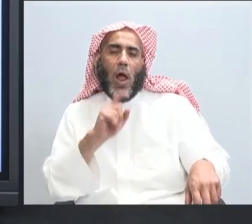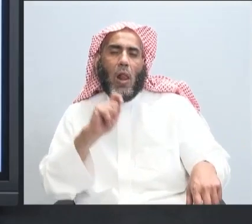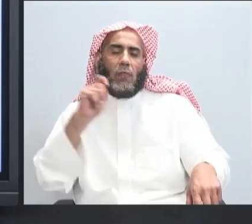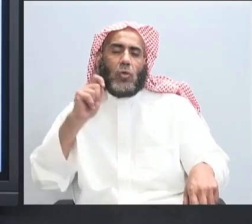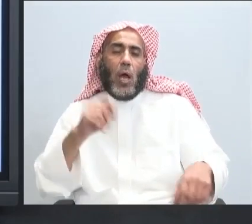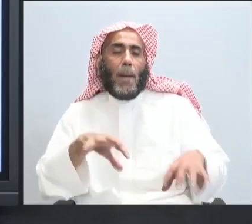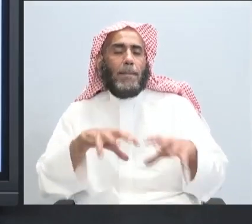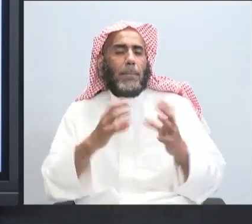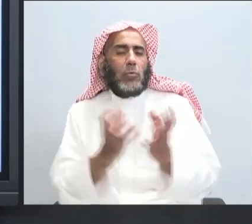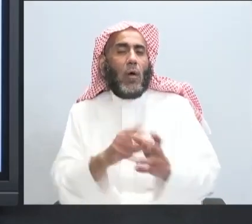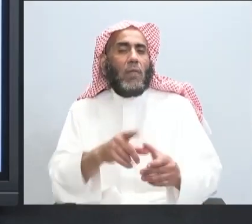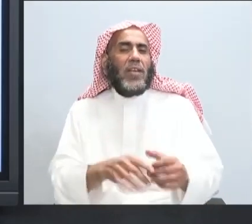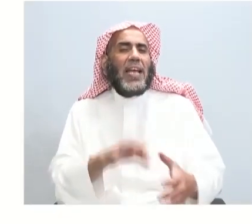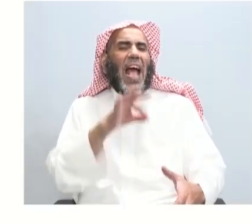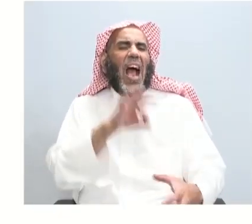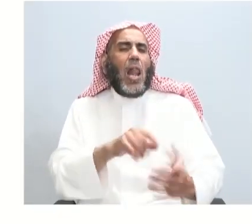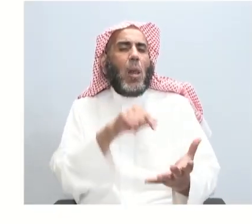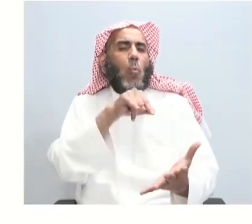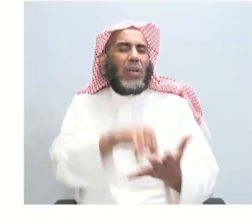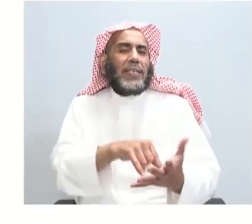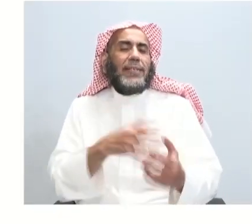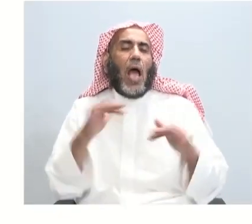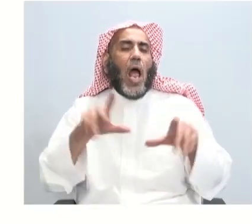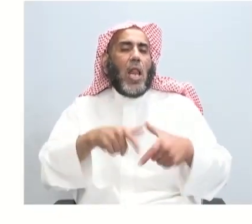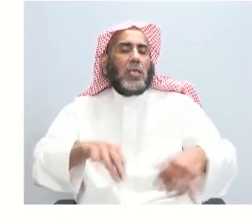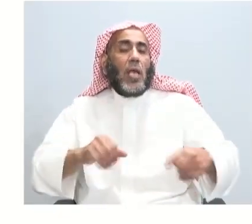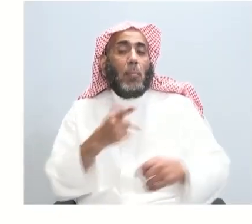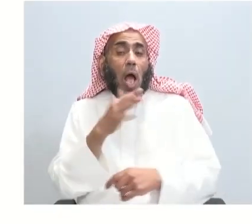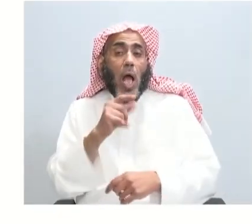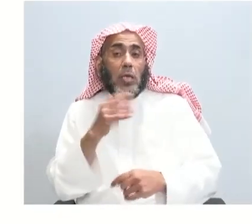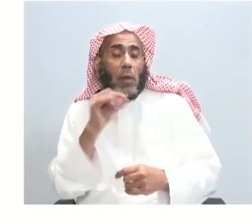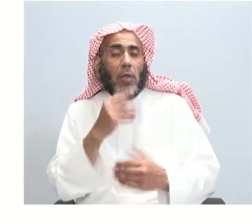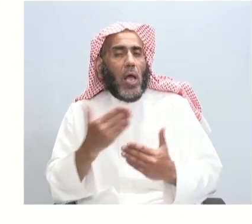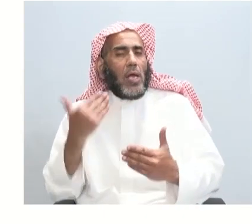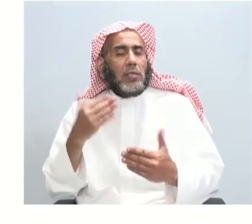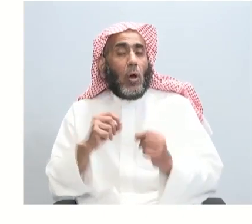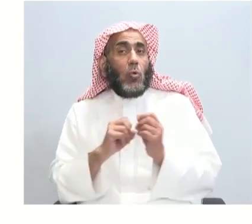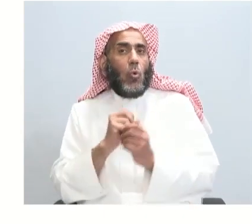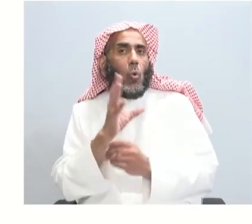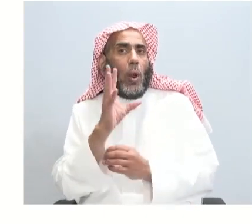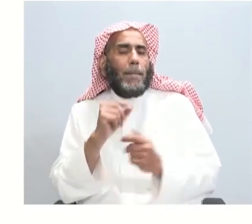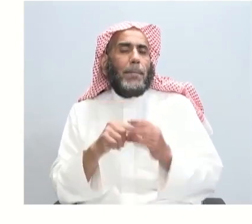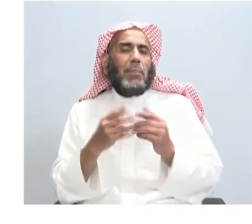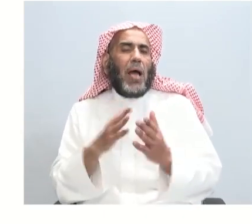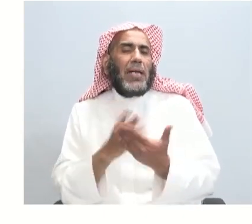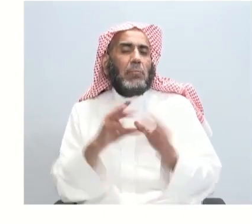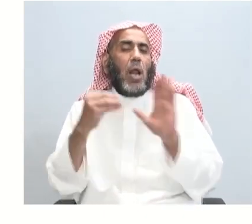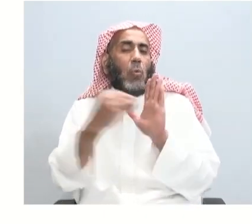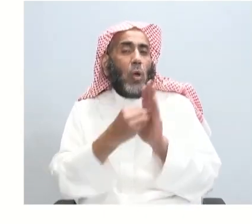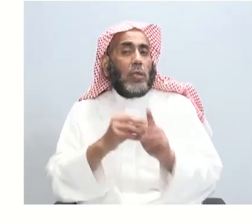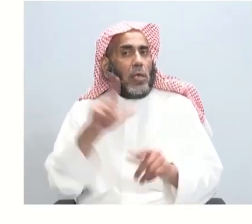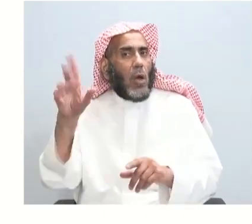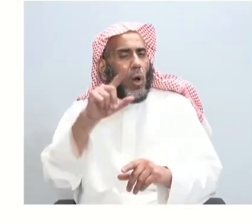ومجموعة من القبائل في قلب الجزيرة. رابعا، كانت معاجم الألفاظ أسبق ظهورا من معاجم الموضوعات، ما رأيكم؟ صحيح أم